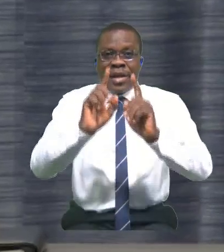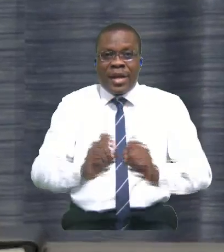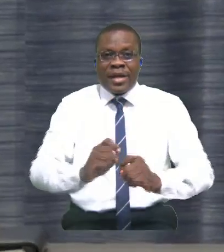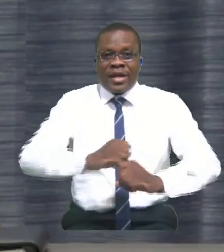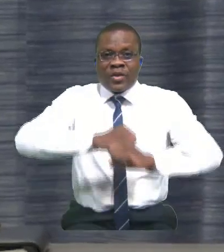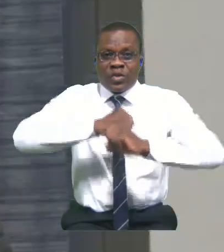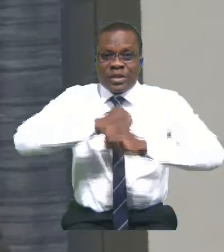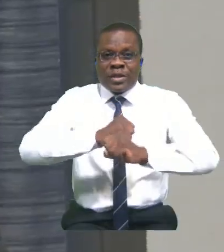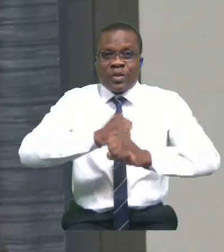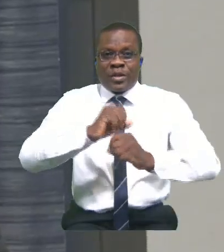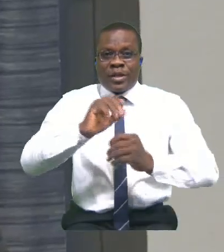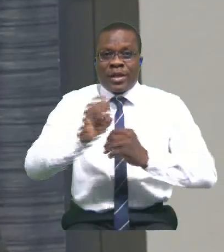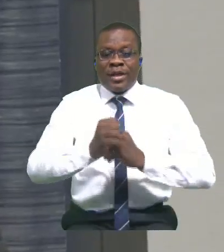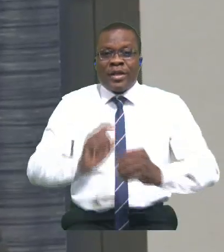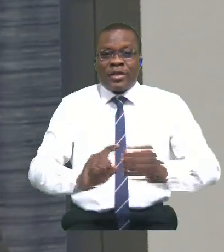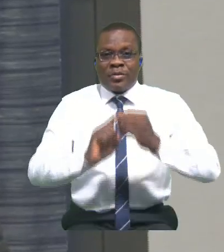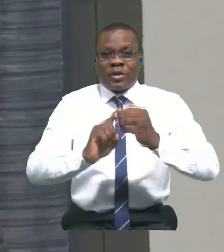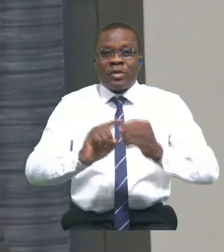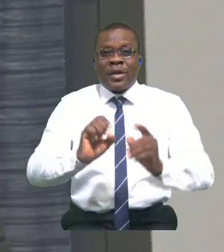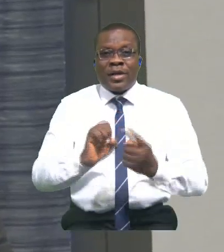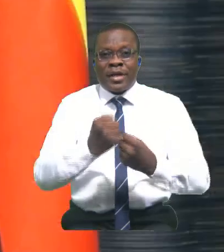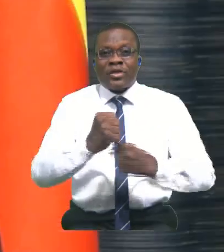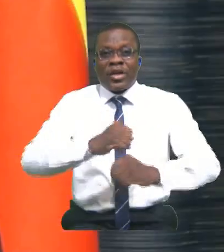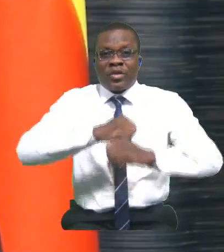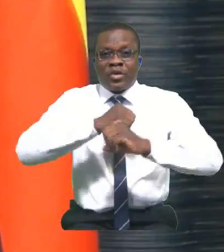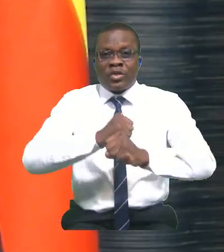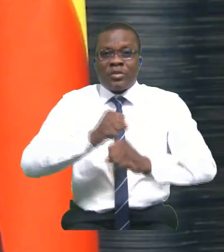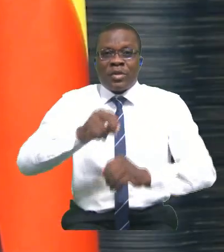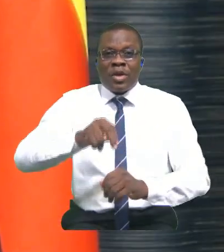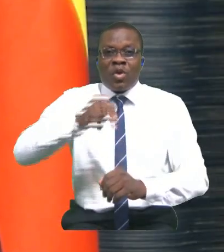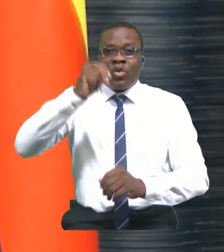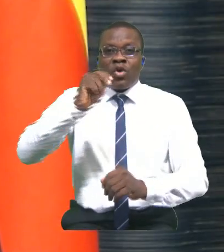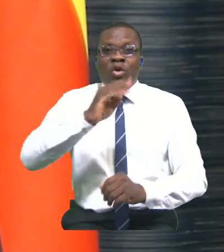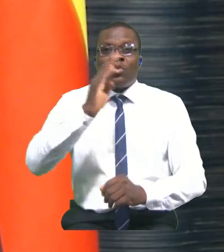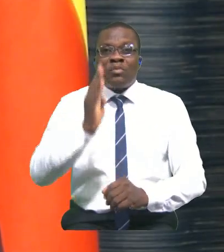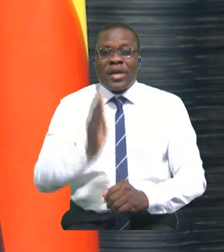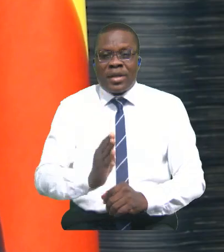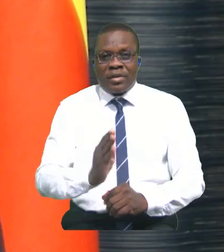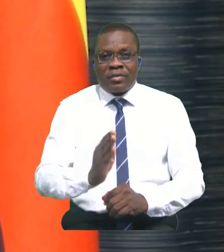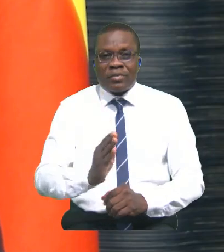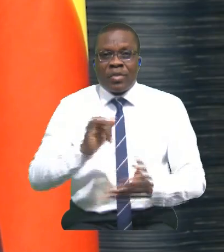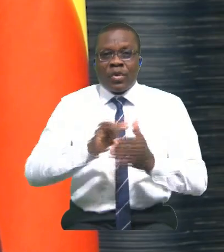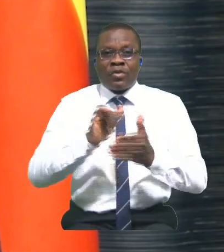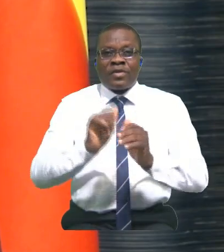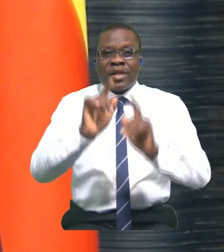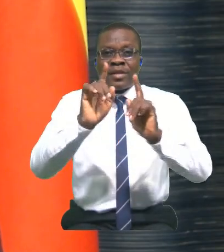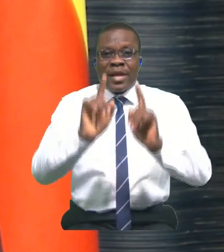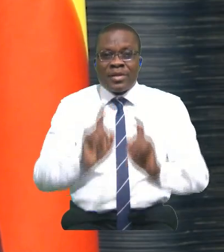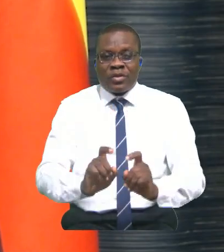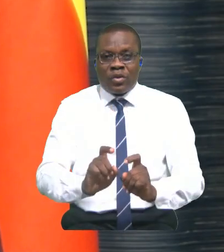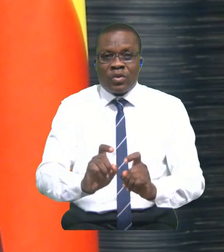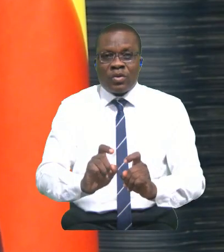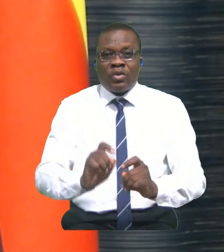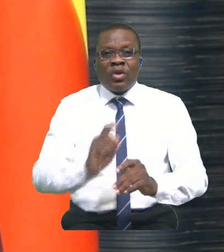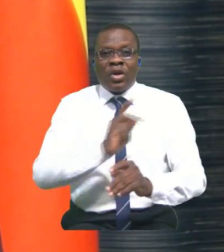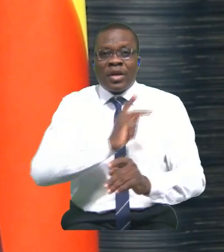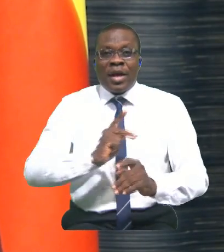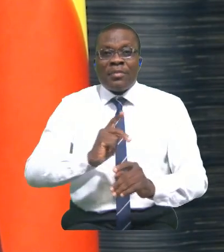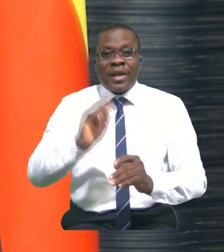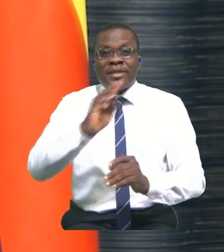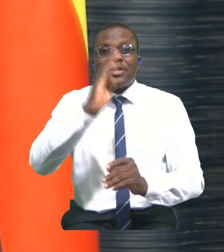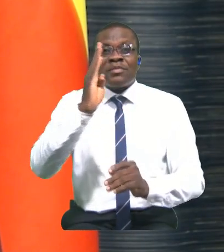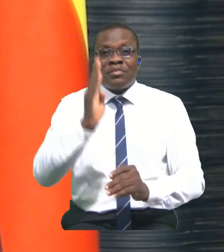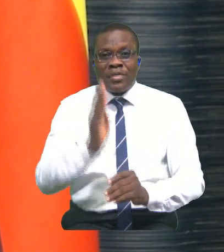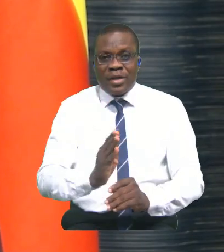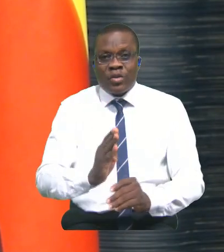sécuritaire notamment la situation sécuritaire au nord du Bénin sur cette question la partie béninoise